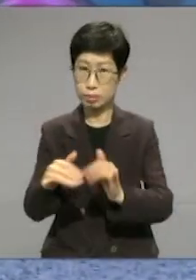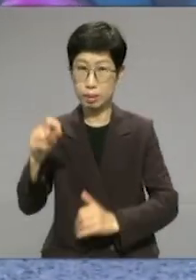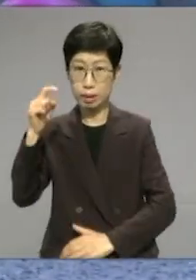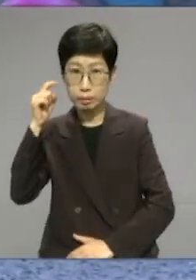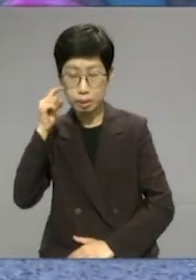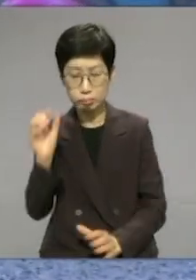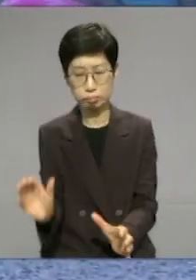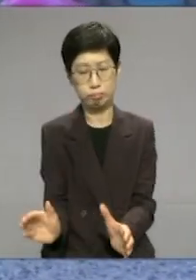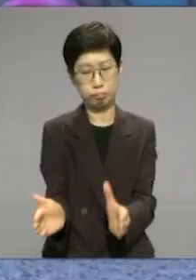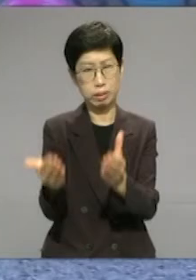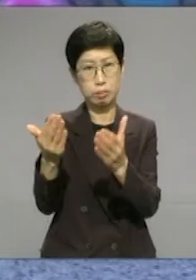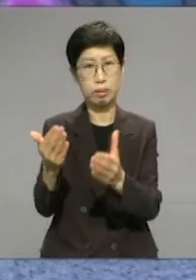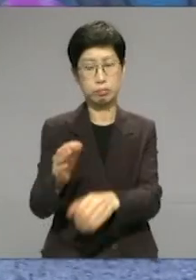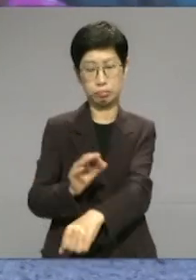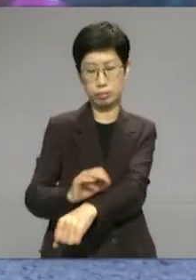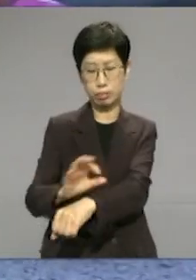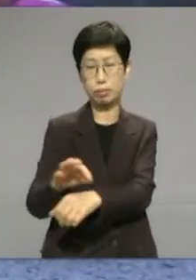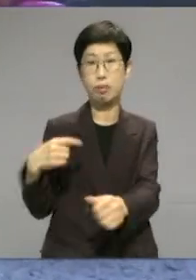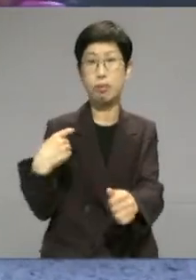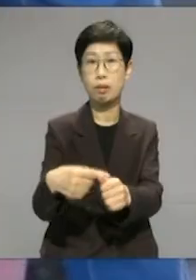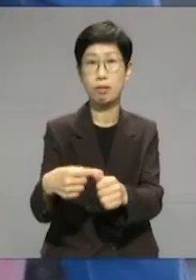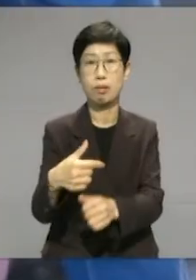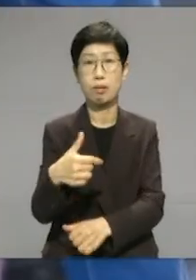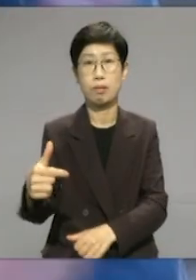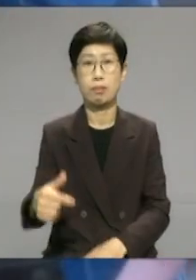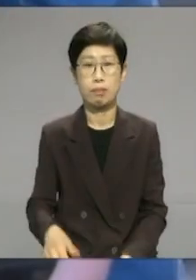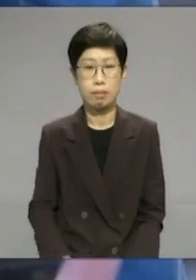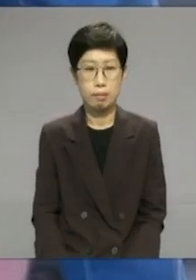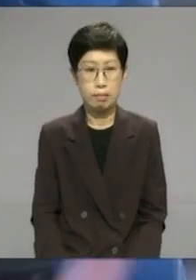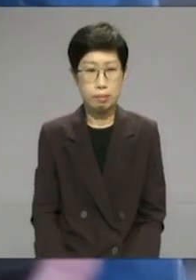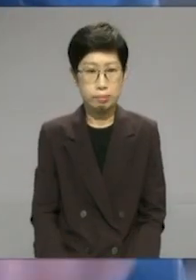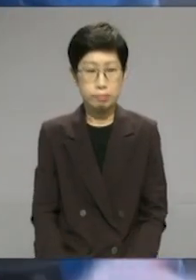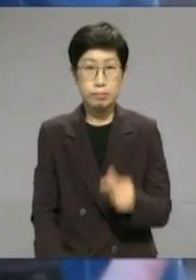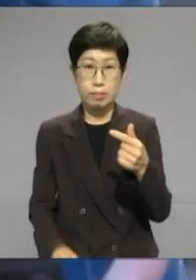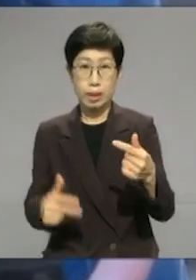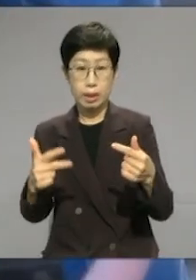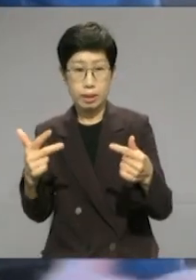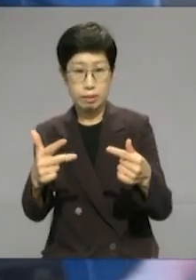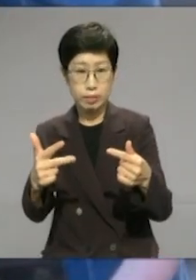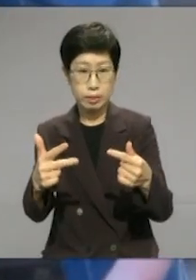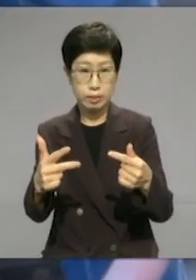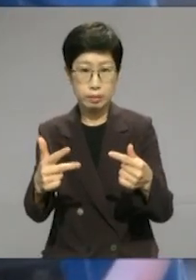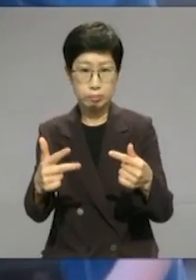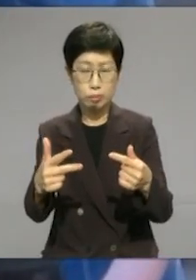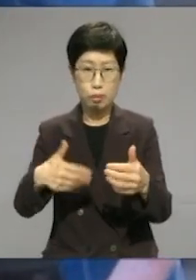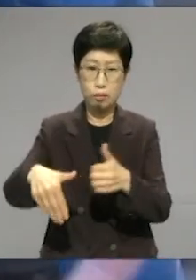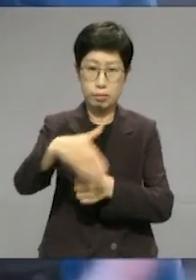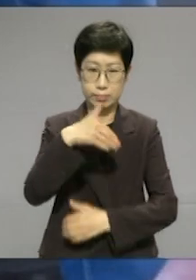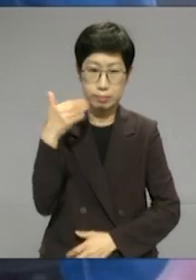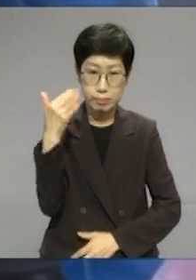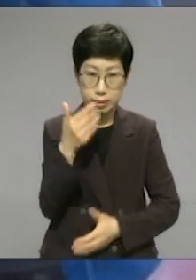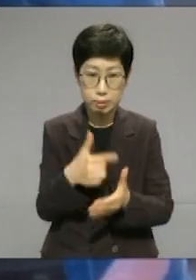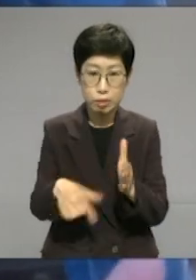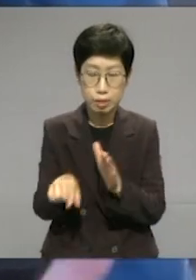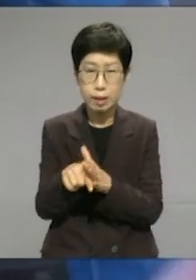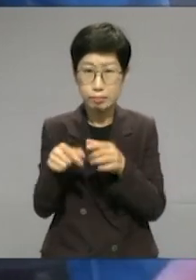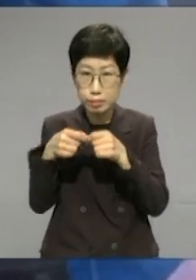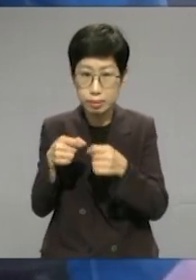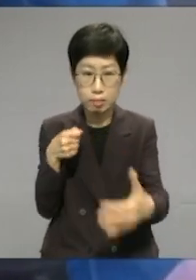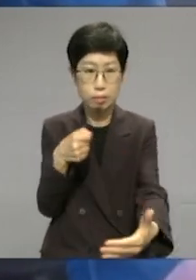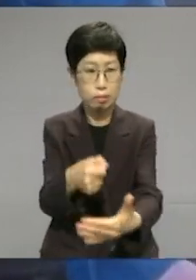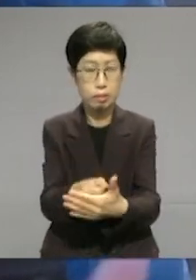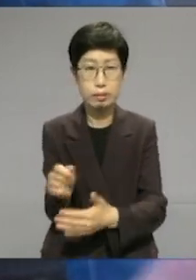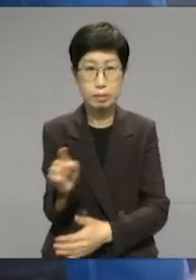인식은 아니하다는 비판이 쏟아졌습니다. E siamo anche qui per dire che il G7 non sta prendendo decisioni concrete